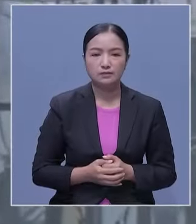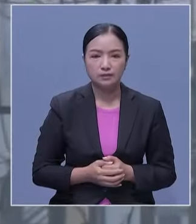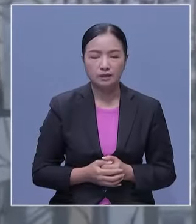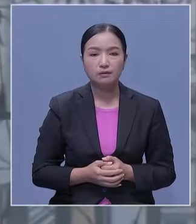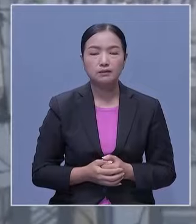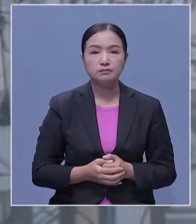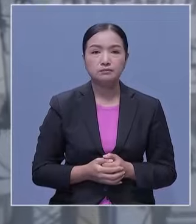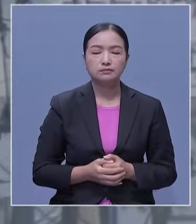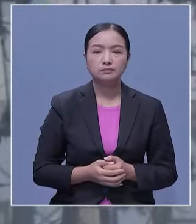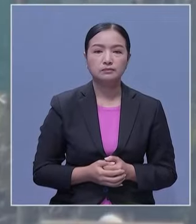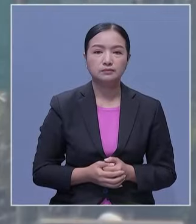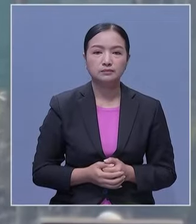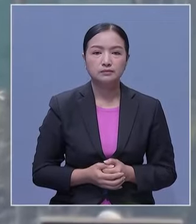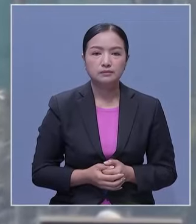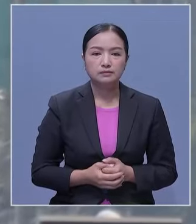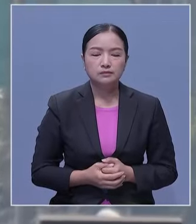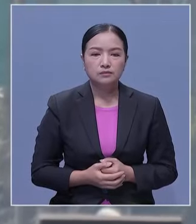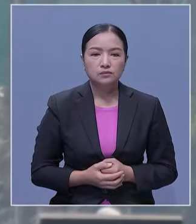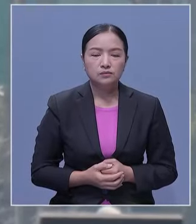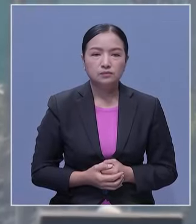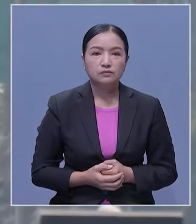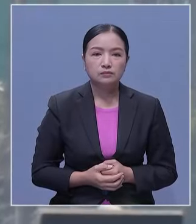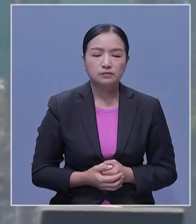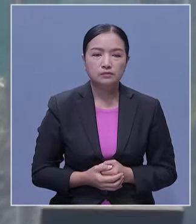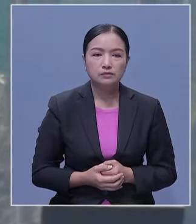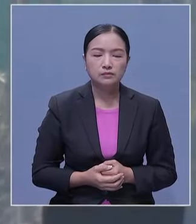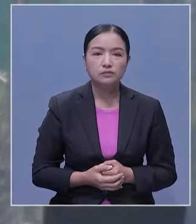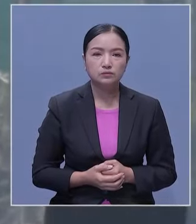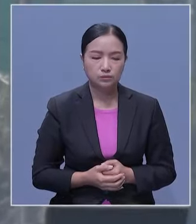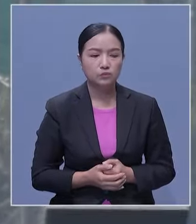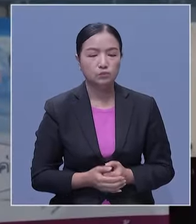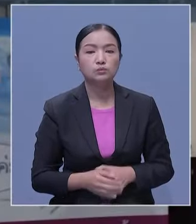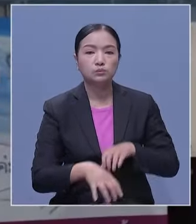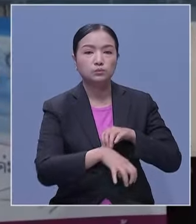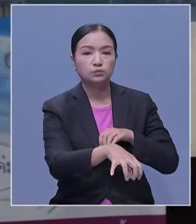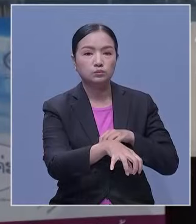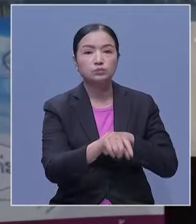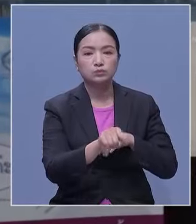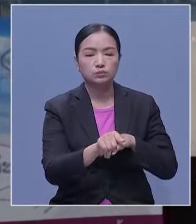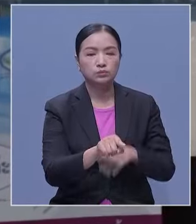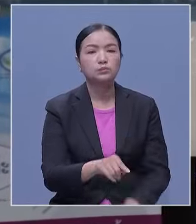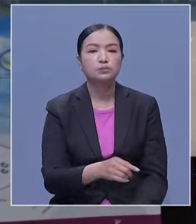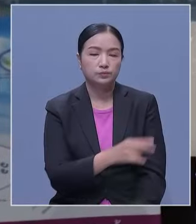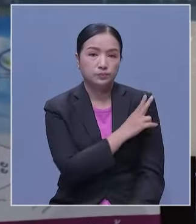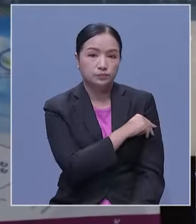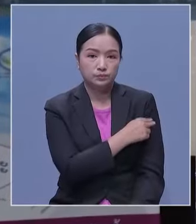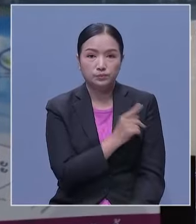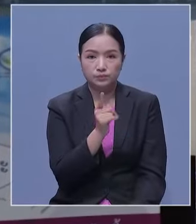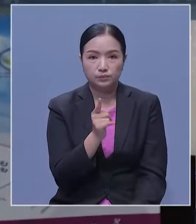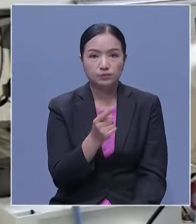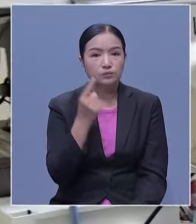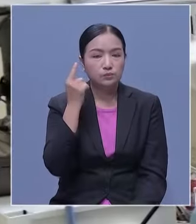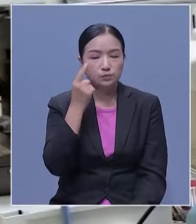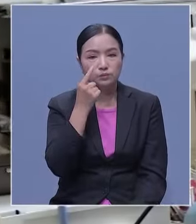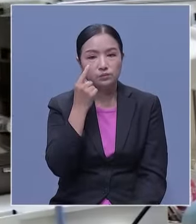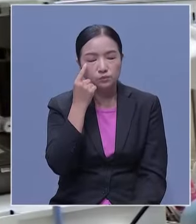าลด้านโสตศนาสิกวิทยาของคณะแพทยศาสตร์มหาวิทยาลัยเชียงใหม่พบว่าใน